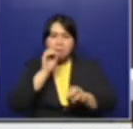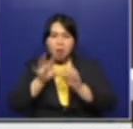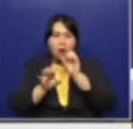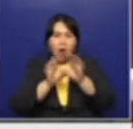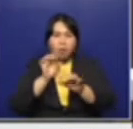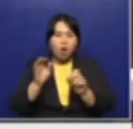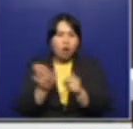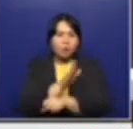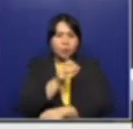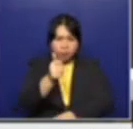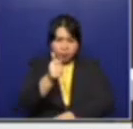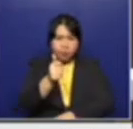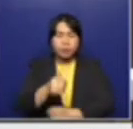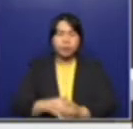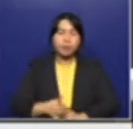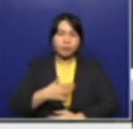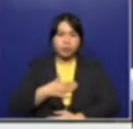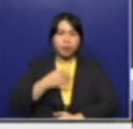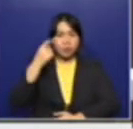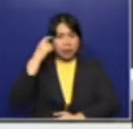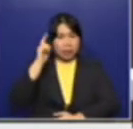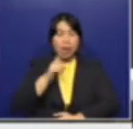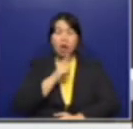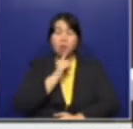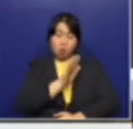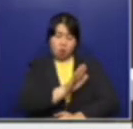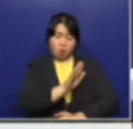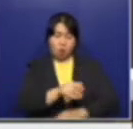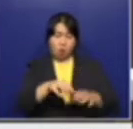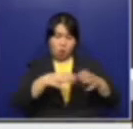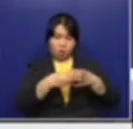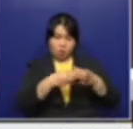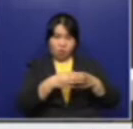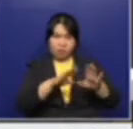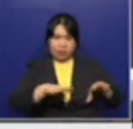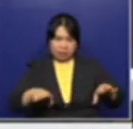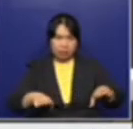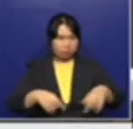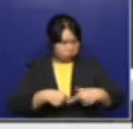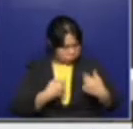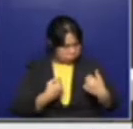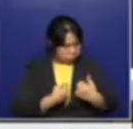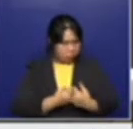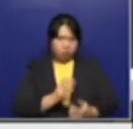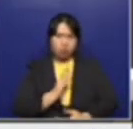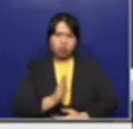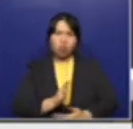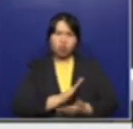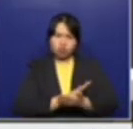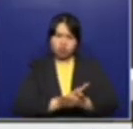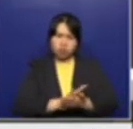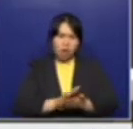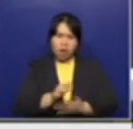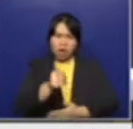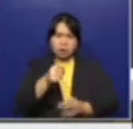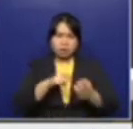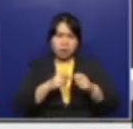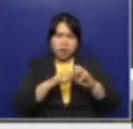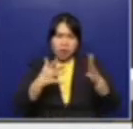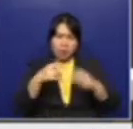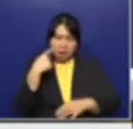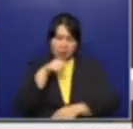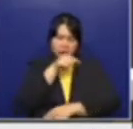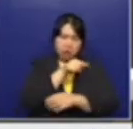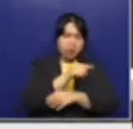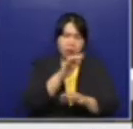ที่ผมเชื่อว่าการแสดงออกของนักศึกษานั้นมีเจตนาบริสุทธิ์ไม่มีผู้ใดอยู่เบื้องหลังและสุดท้